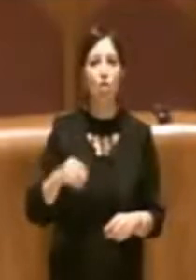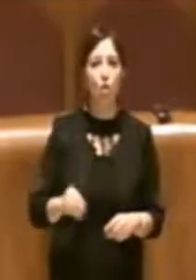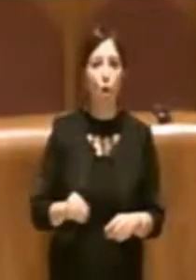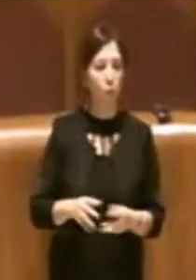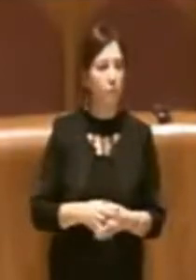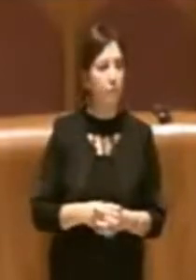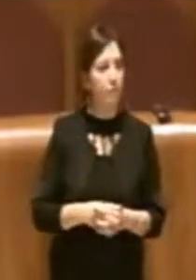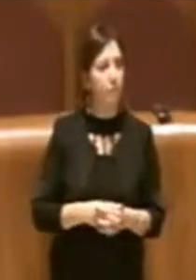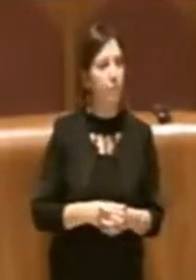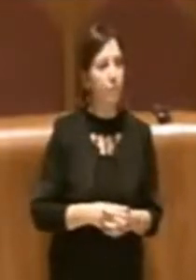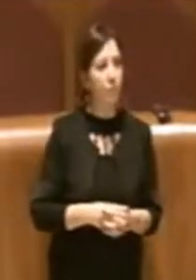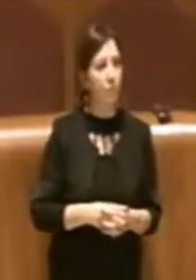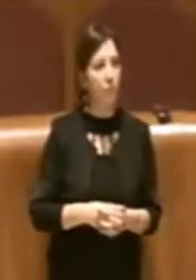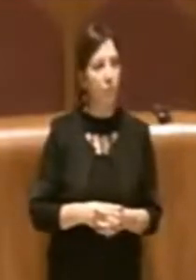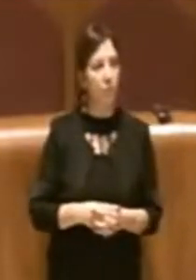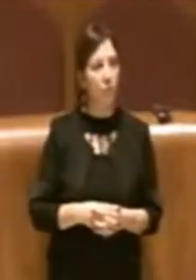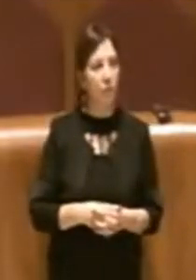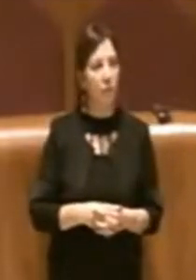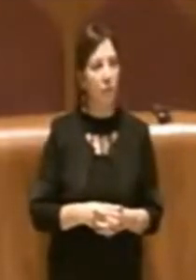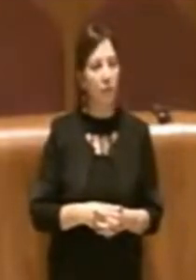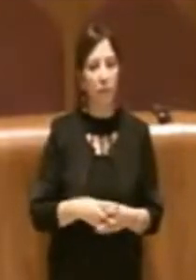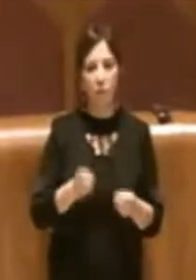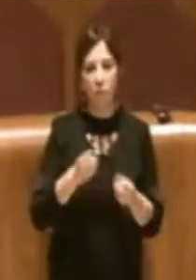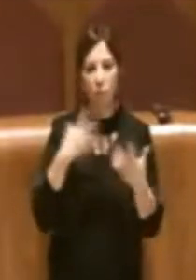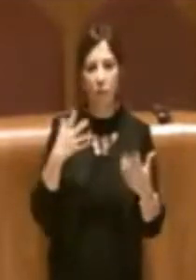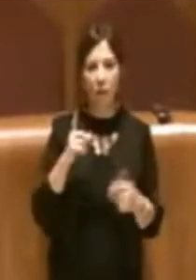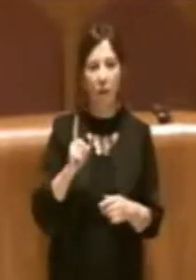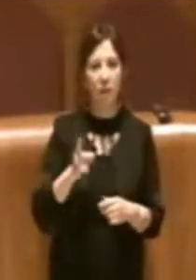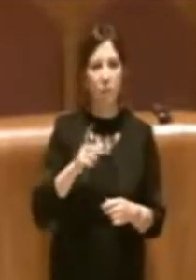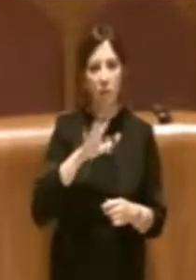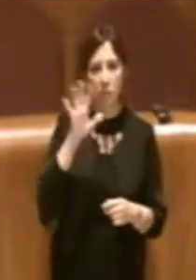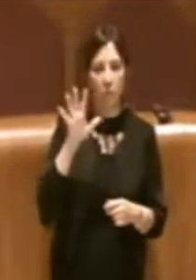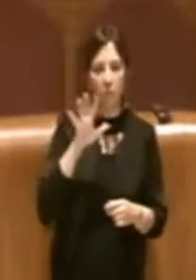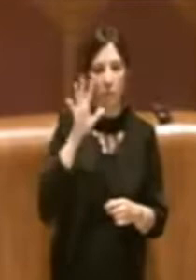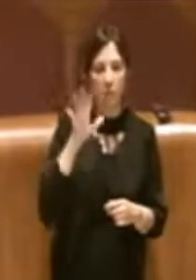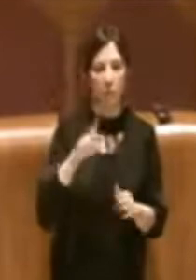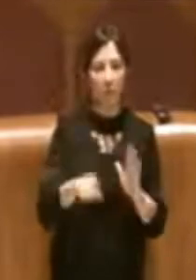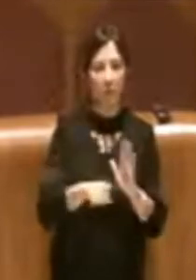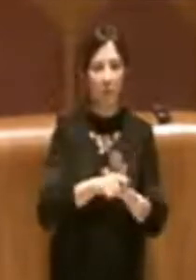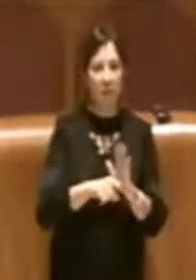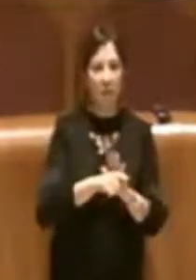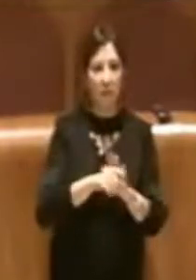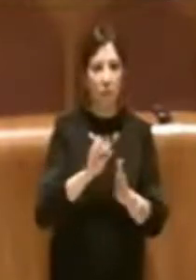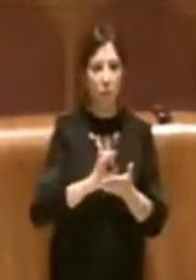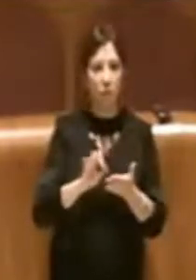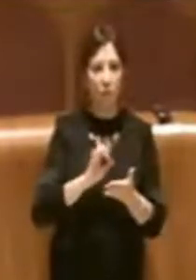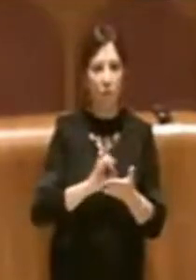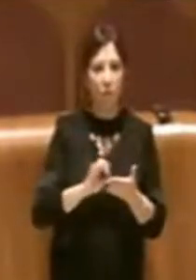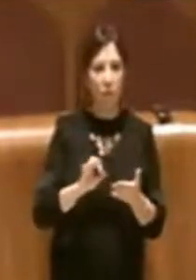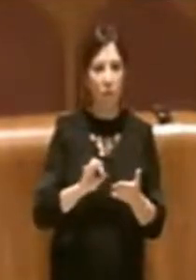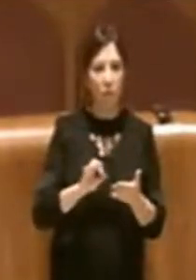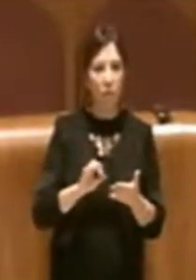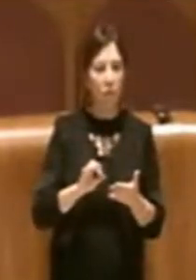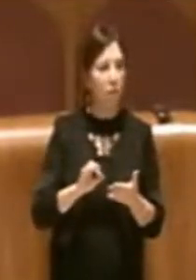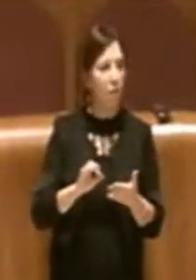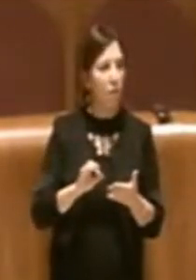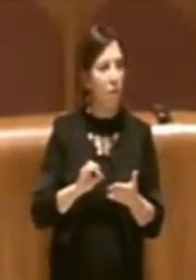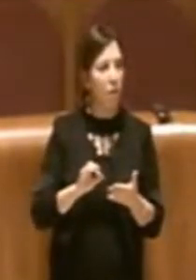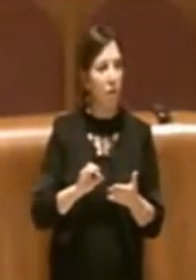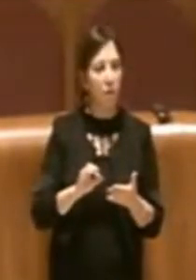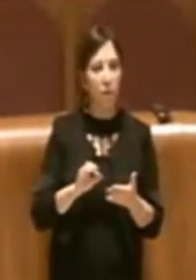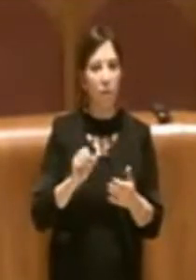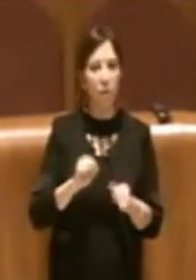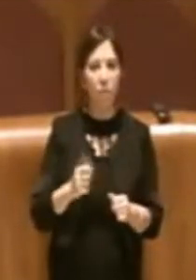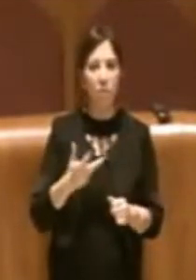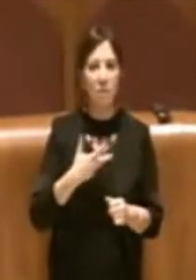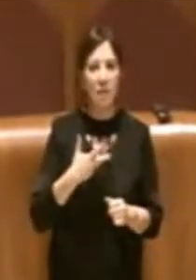A parte che non mi è chiaro, consigliera Gramscio, come se un parere negativo degli uffici in sostanza possa